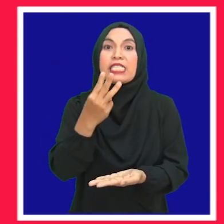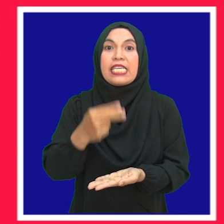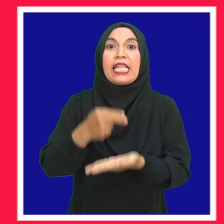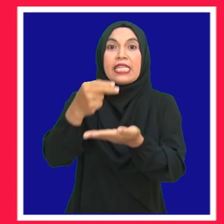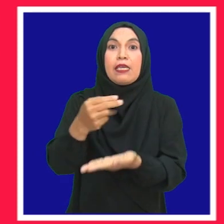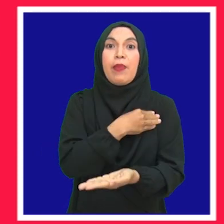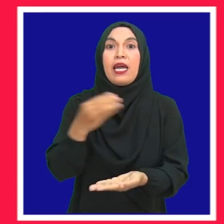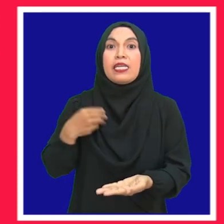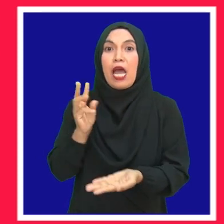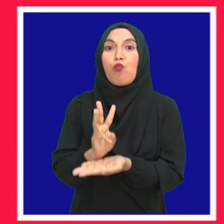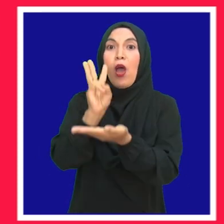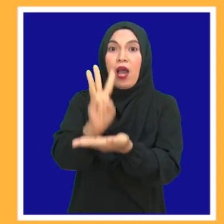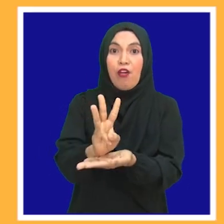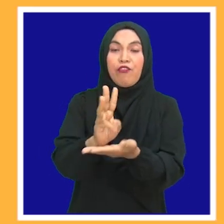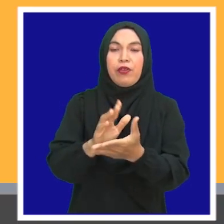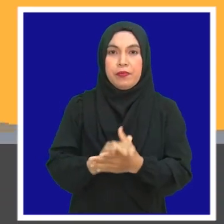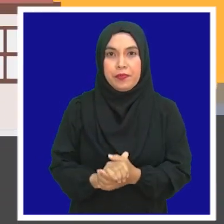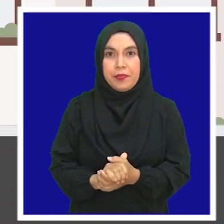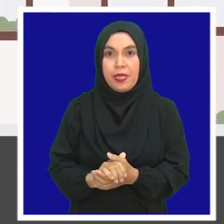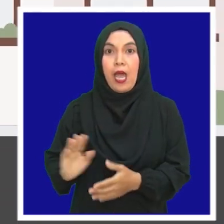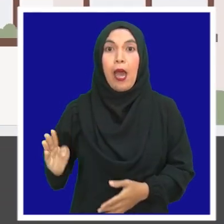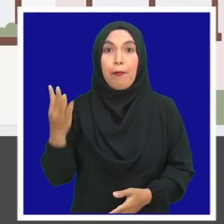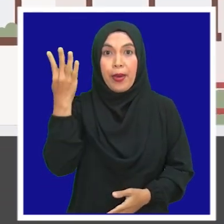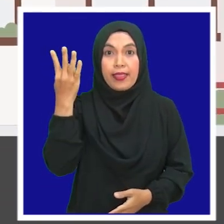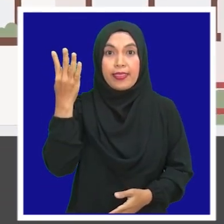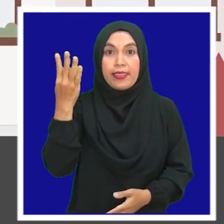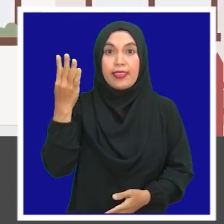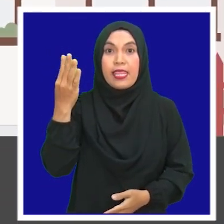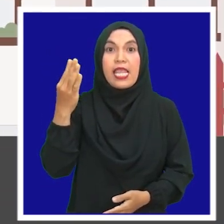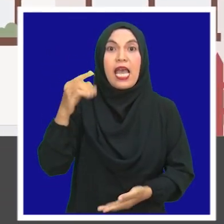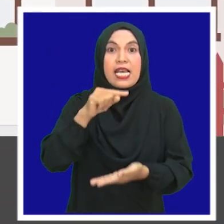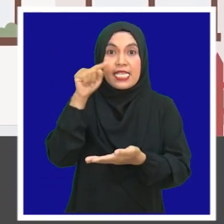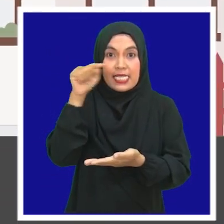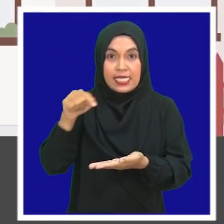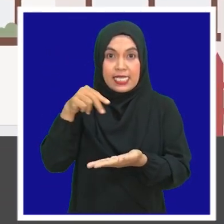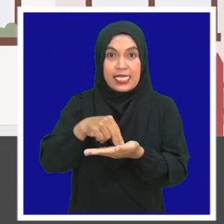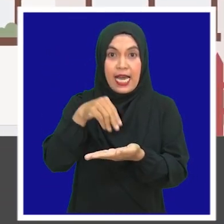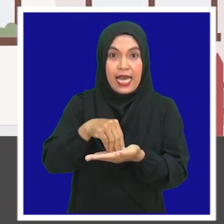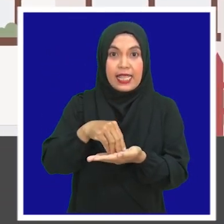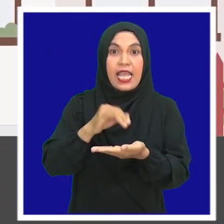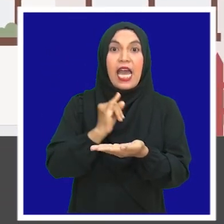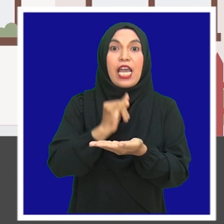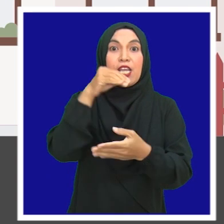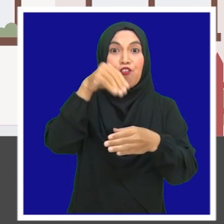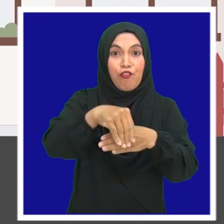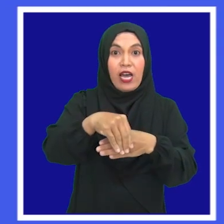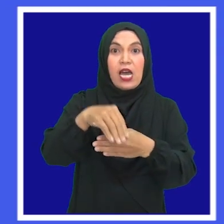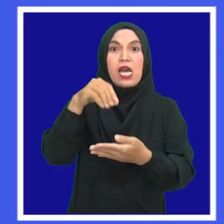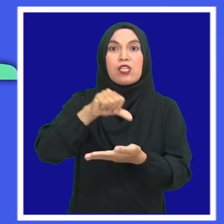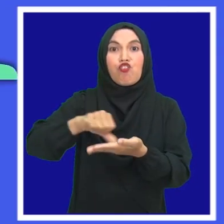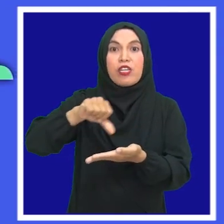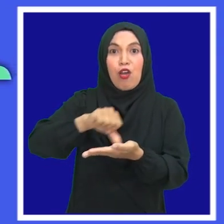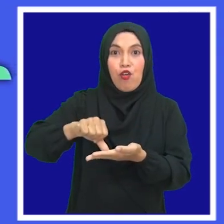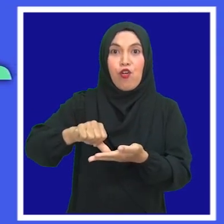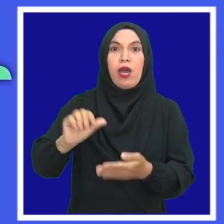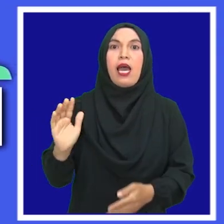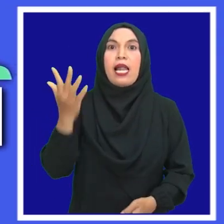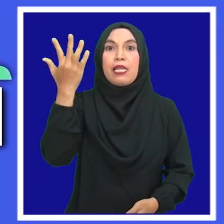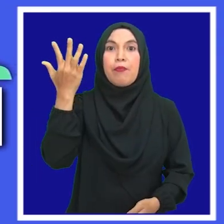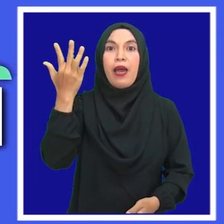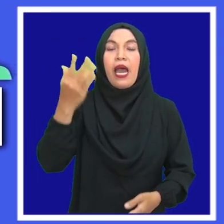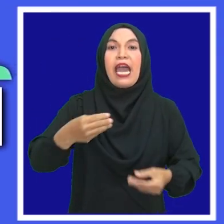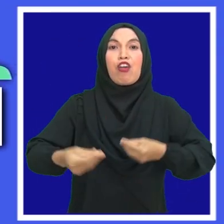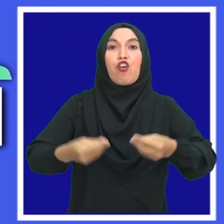wasiat, hibah, jeng wakaf. Anu kaopat, zakat, infak, jeng sodakoh. Anu kalima,